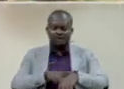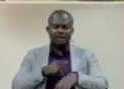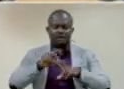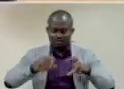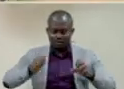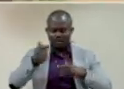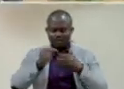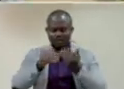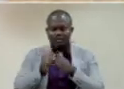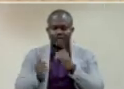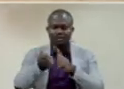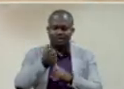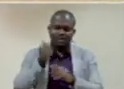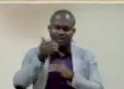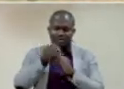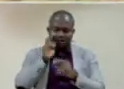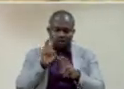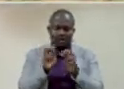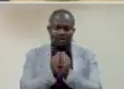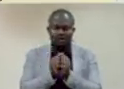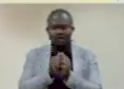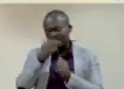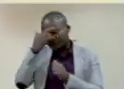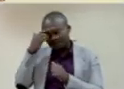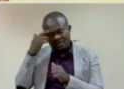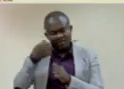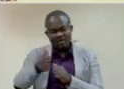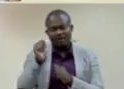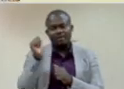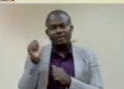ibyo mwagezeho, mukareba n'impamvu yabyo,